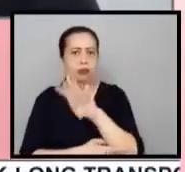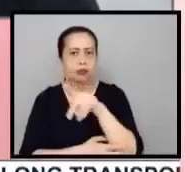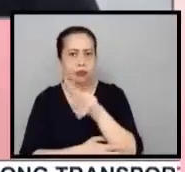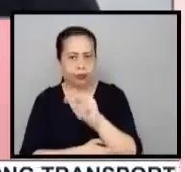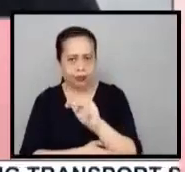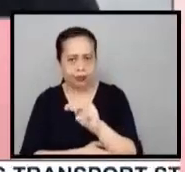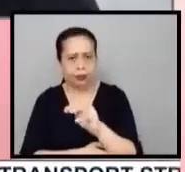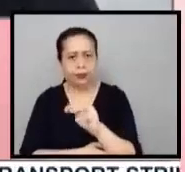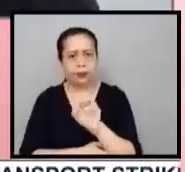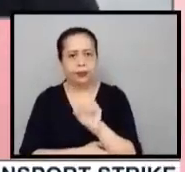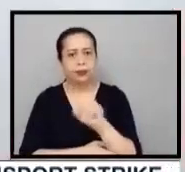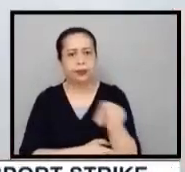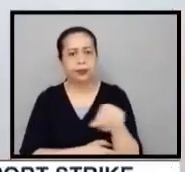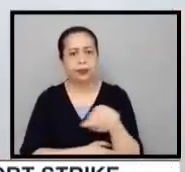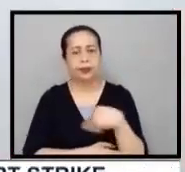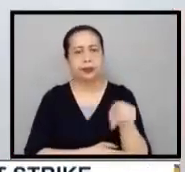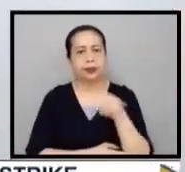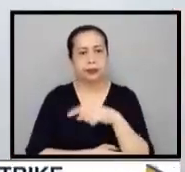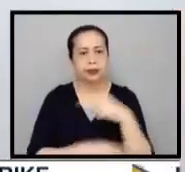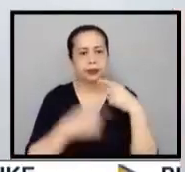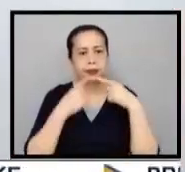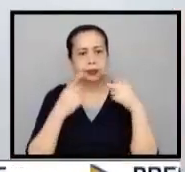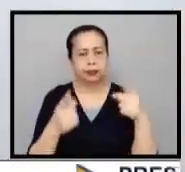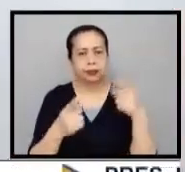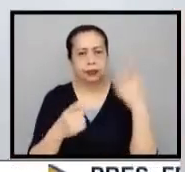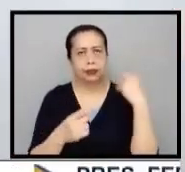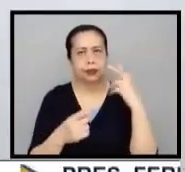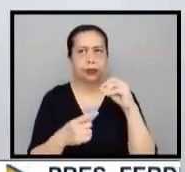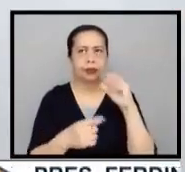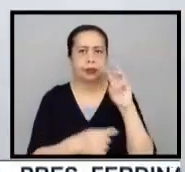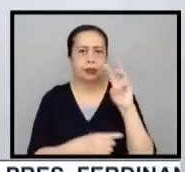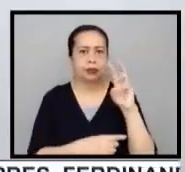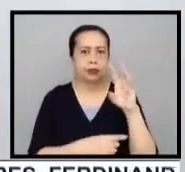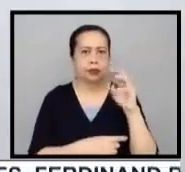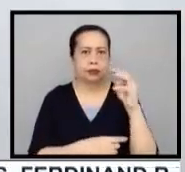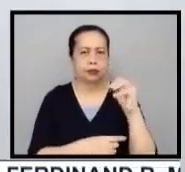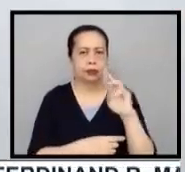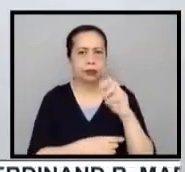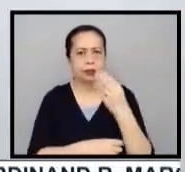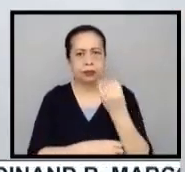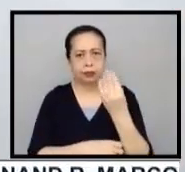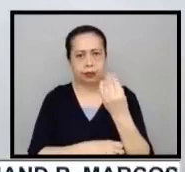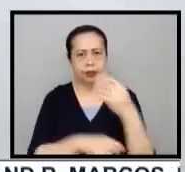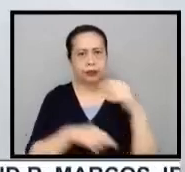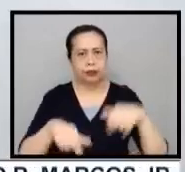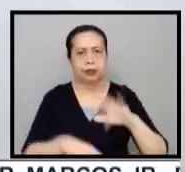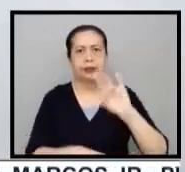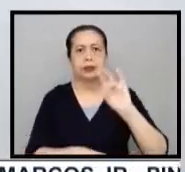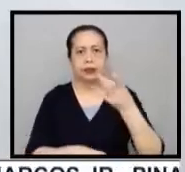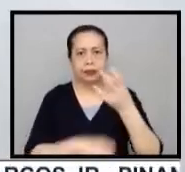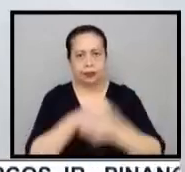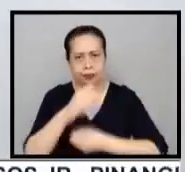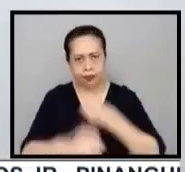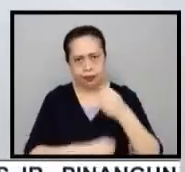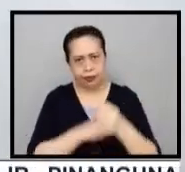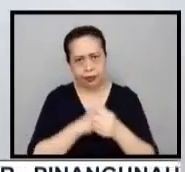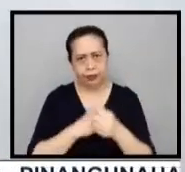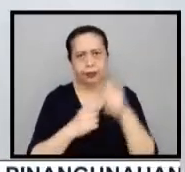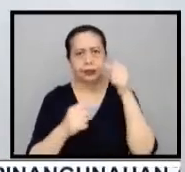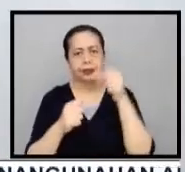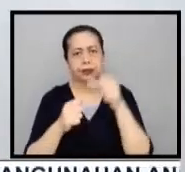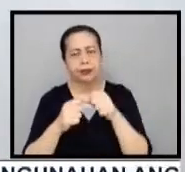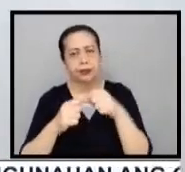yung DPCW ay na-proclaim siya last 2016, March 14. Kaya ito na po yung ikapitong taon ng paggunita ng